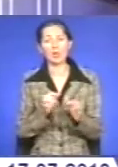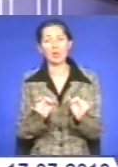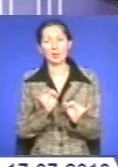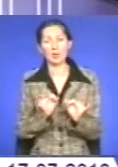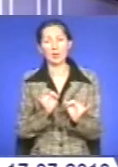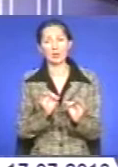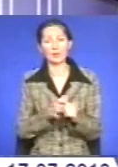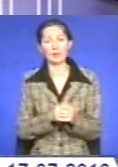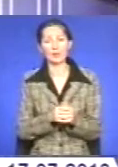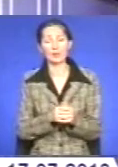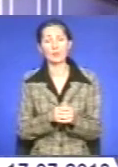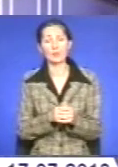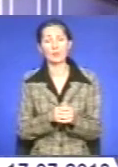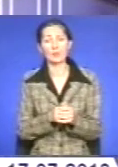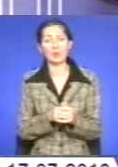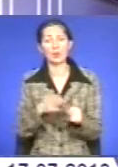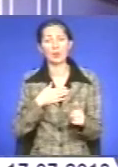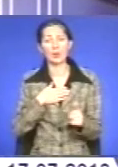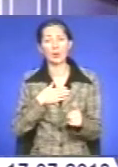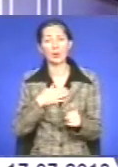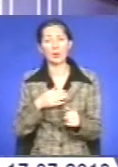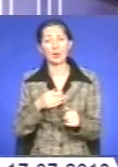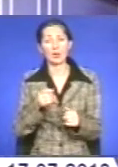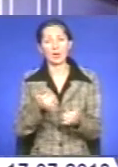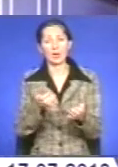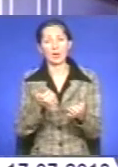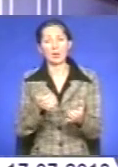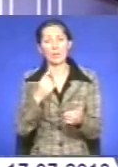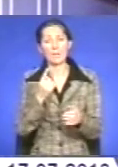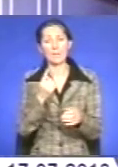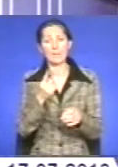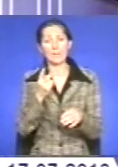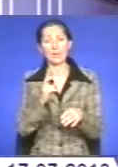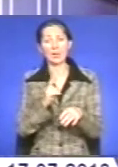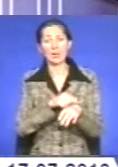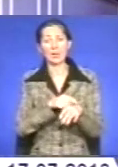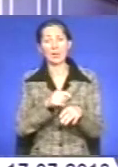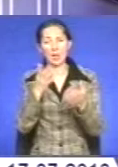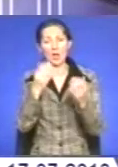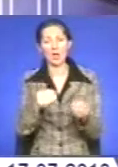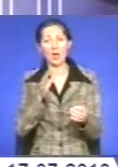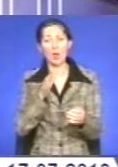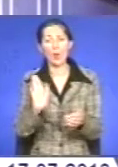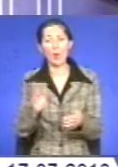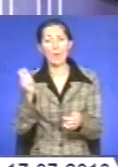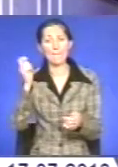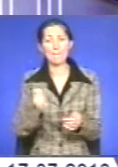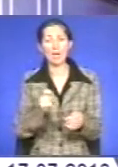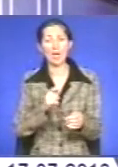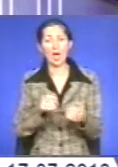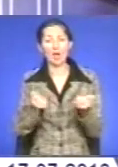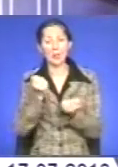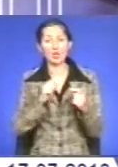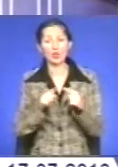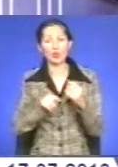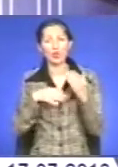В обідній час в лікарню було доставлено пацієнтку каретою швидкої допомоги.